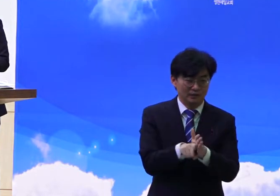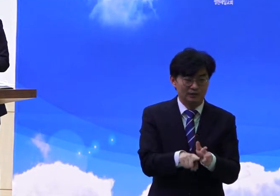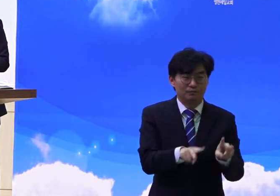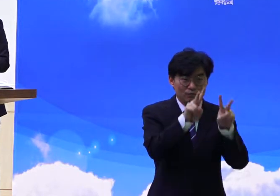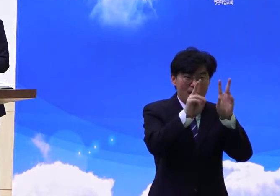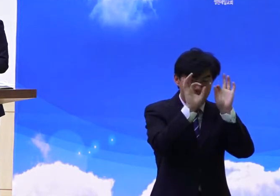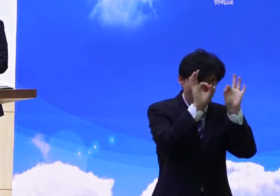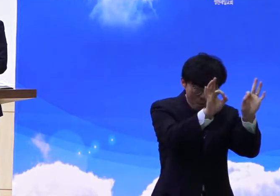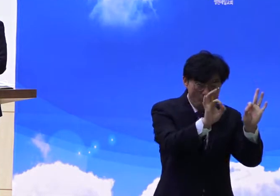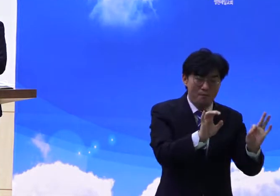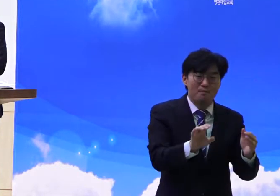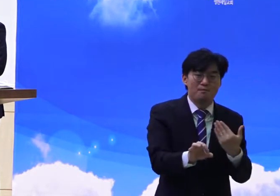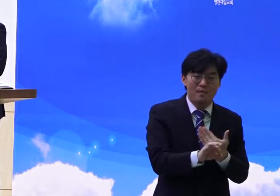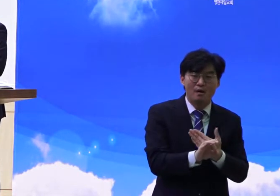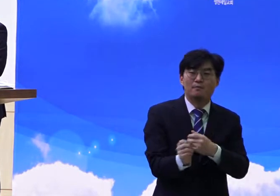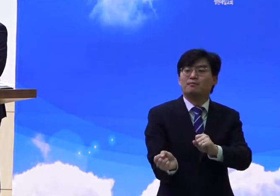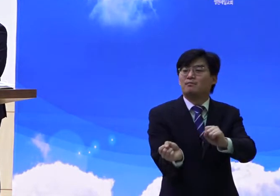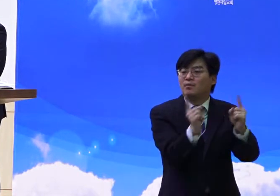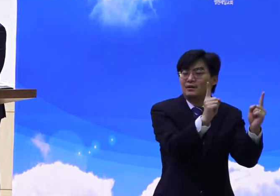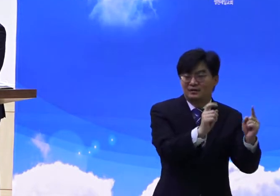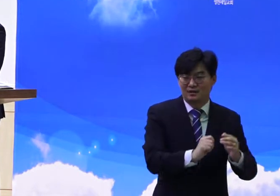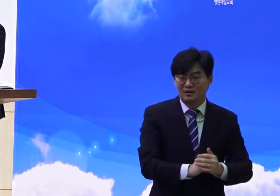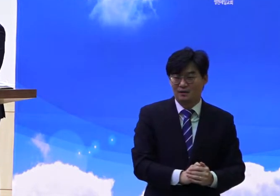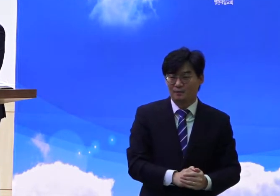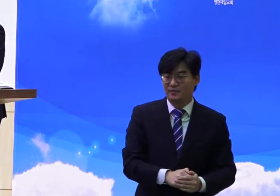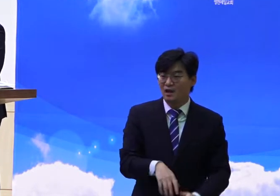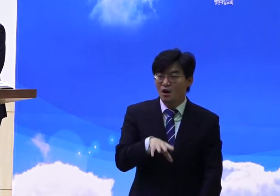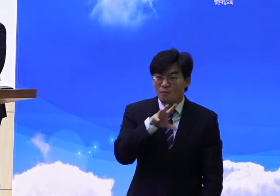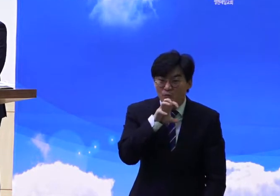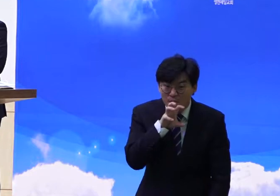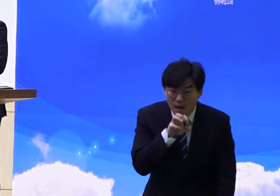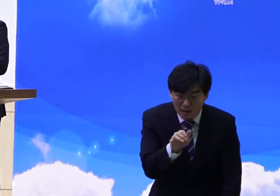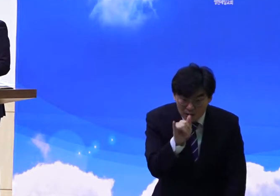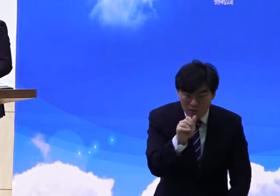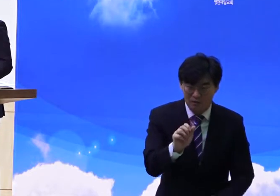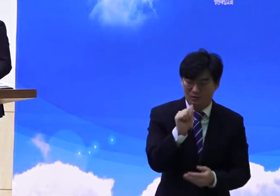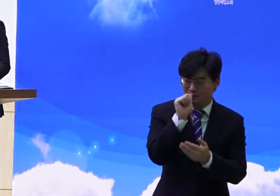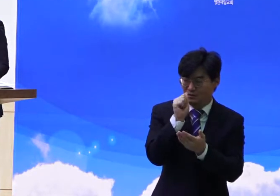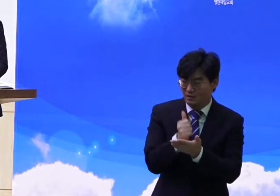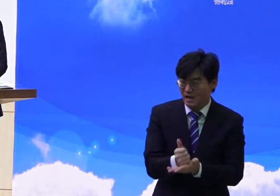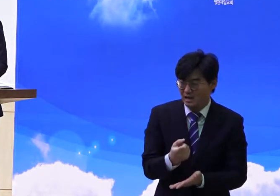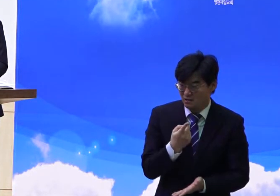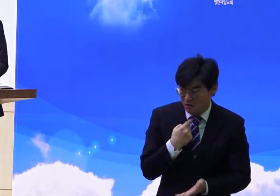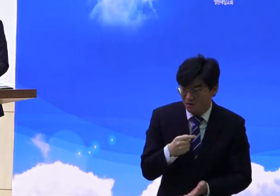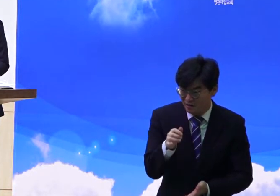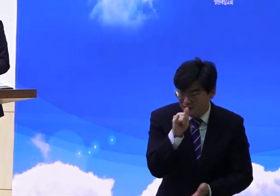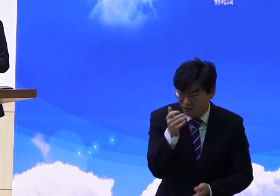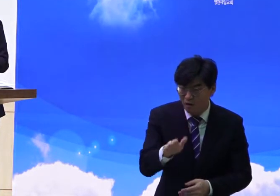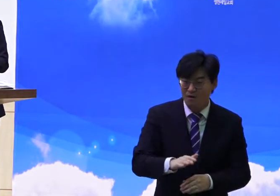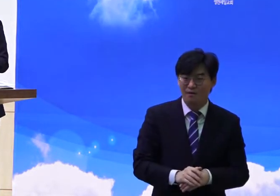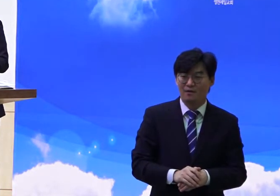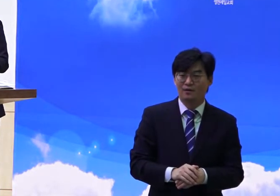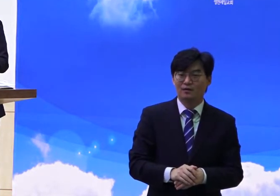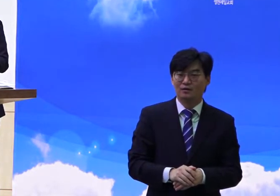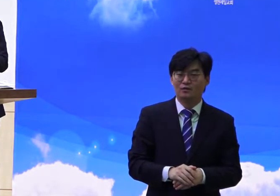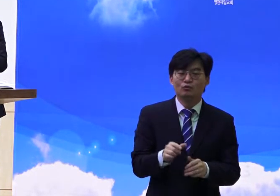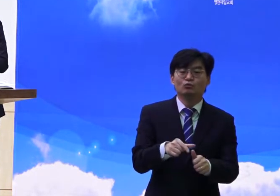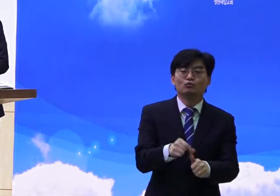불뱀에 물려서 죽어가던 불평과 원망과 불신의 사람들이 살아날 수